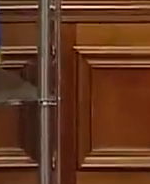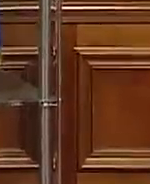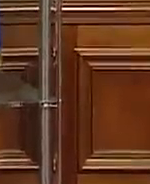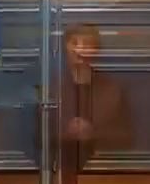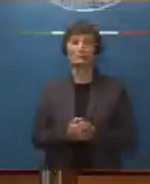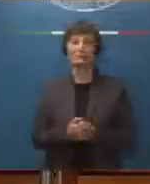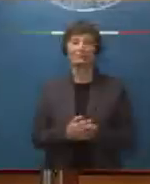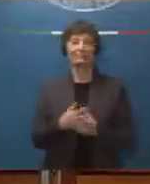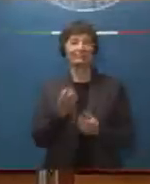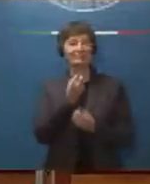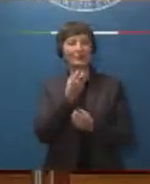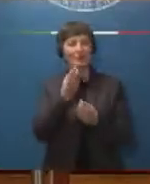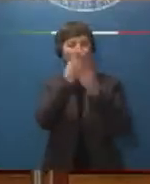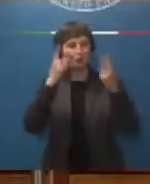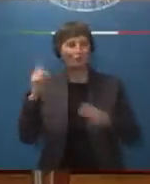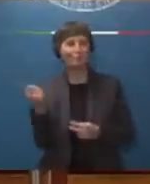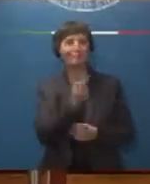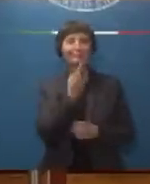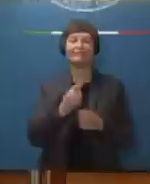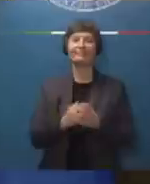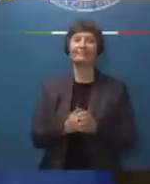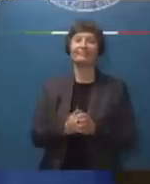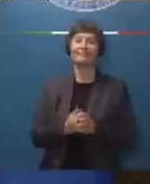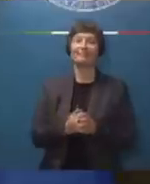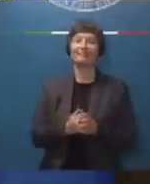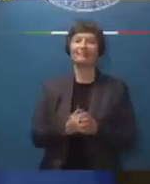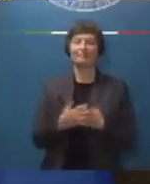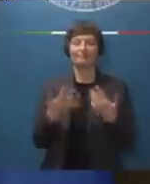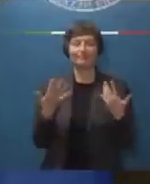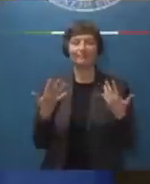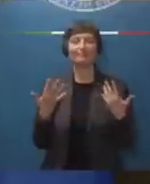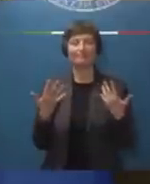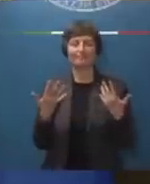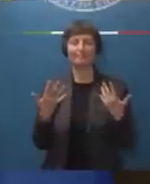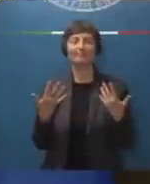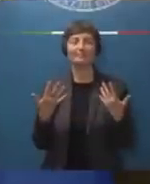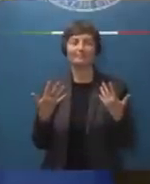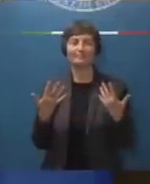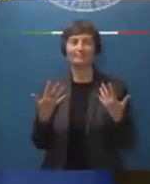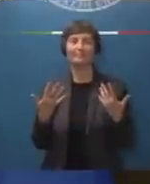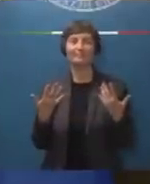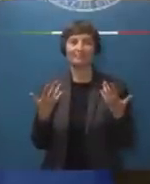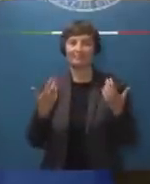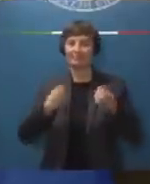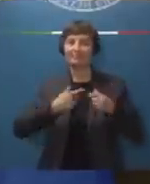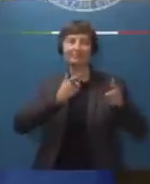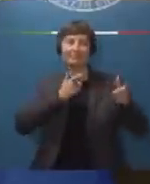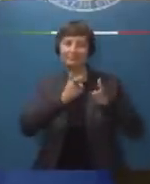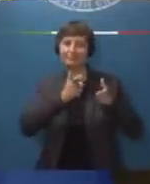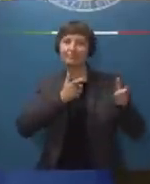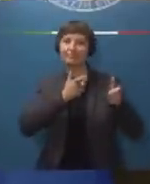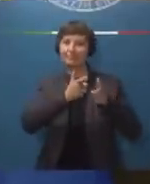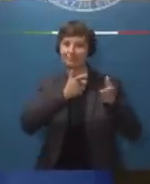Dunque Buongiorno a tutti lungo proficuo confronto con il